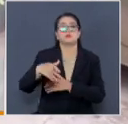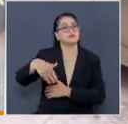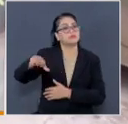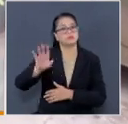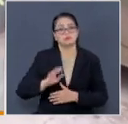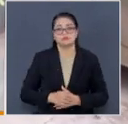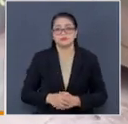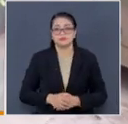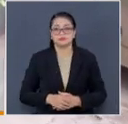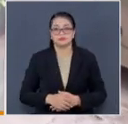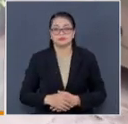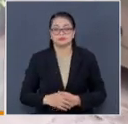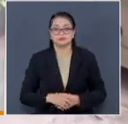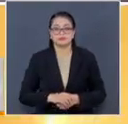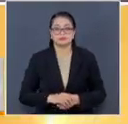ค่ะ